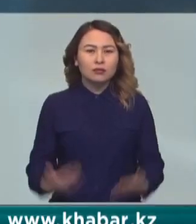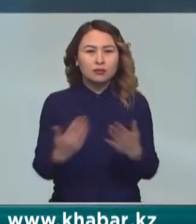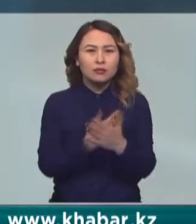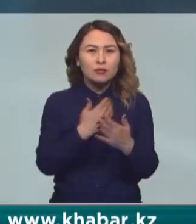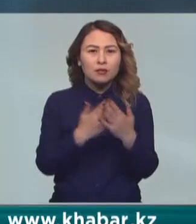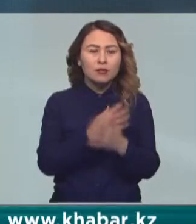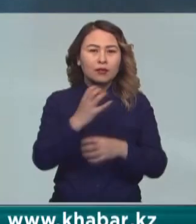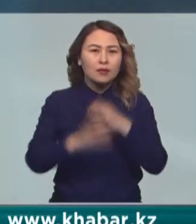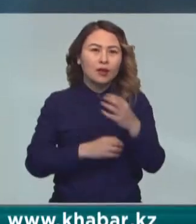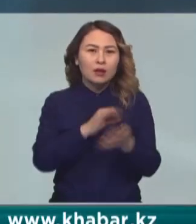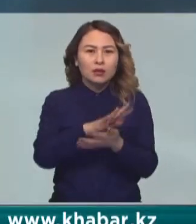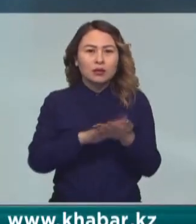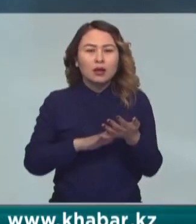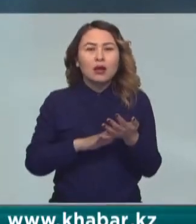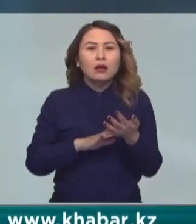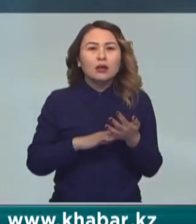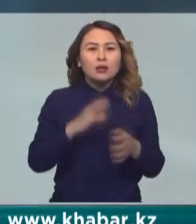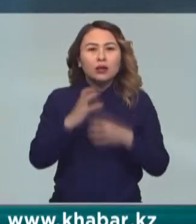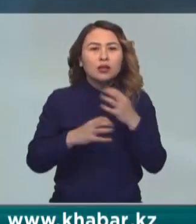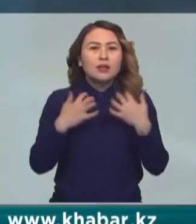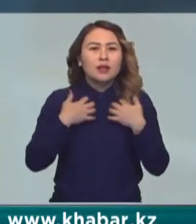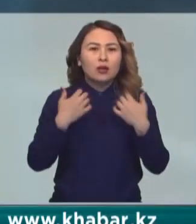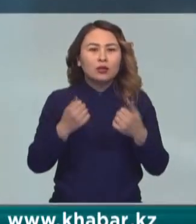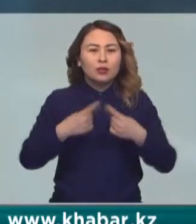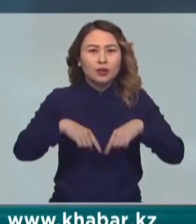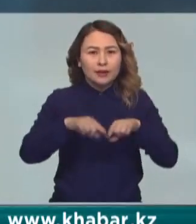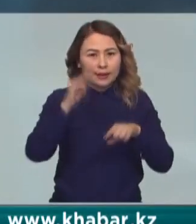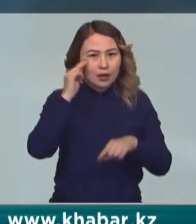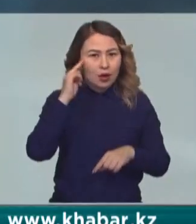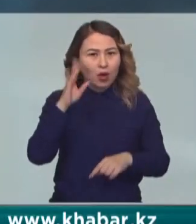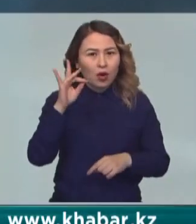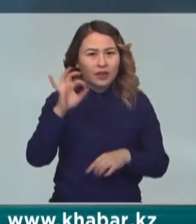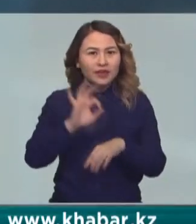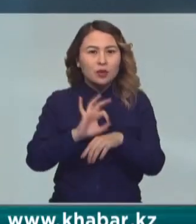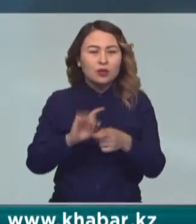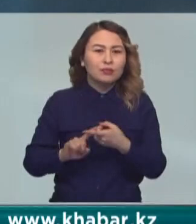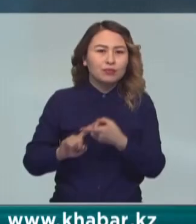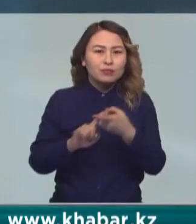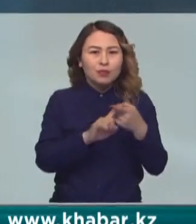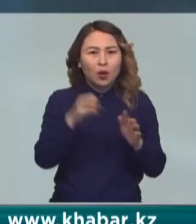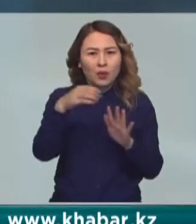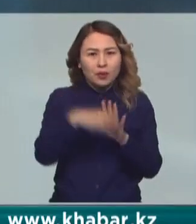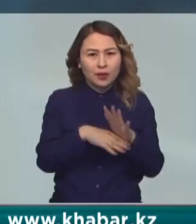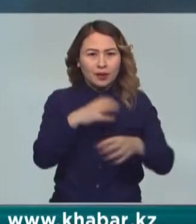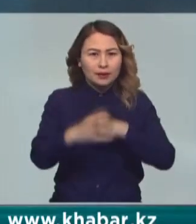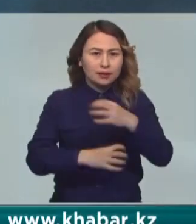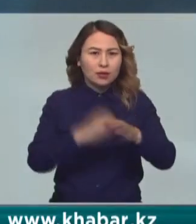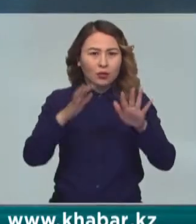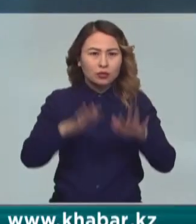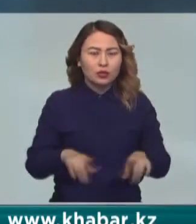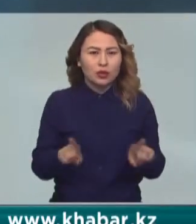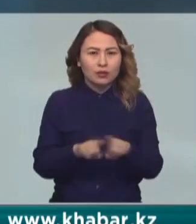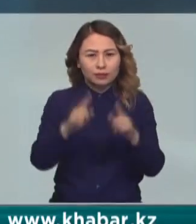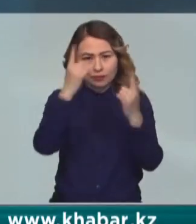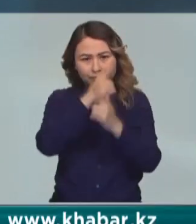Жаңалықтарымызда шетел ақпаратымен жалғастырамыз. Дүниежүзілік денсаулық сақтау ұйымы Қытайдағы коронавирустың өршуіне байланысты халықаралық деңгейде